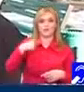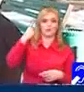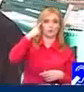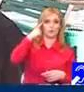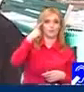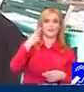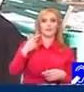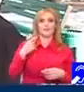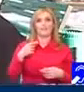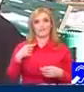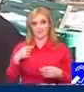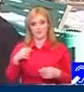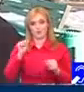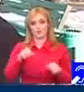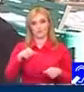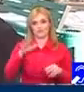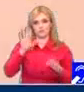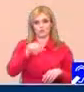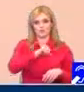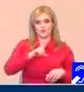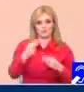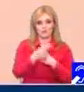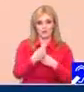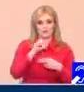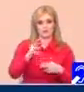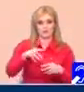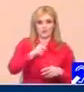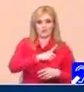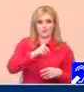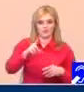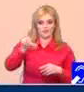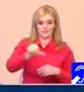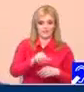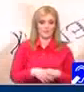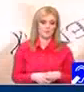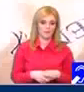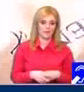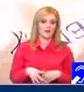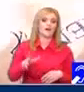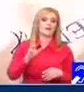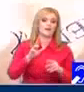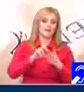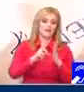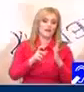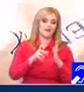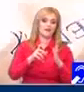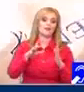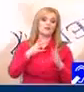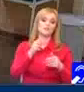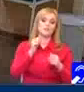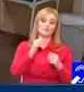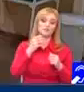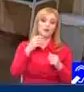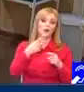te îmbolnăvești. Mai bine trătești singur, nu mai nimeni la medic. Bolnavii trebuie să fie izolați la domiciliu, iar camerele în care aceștia stau să fie cât mai